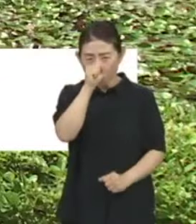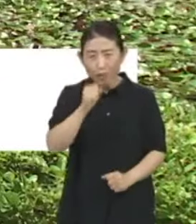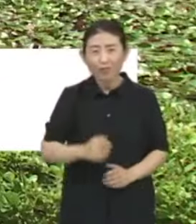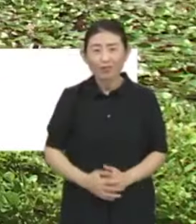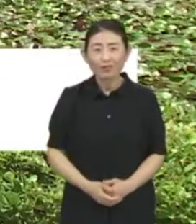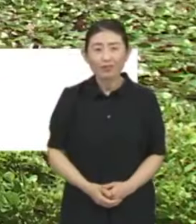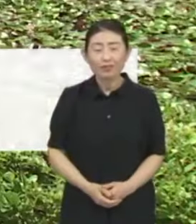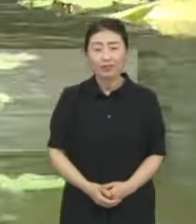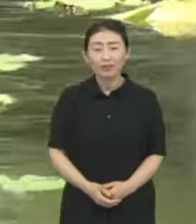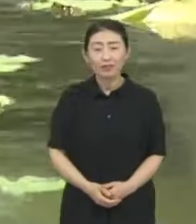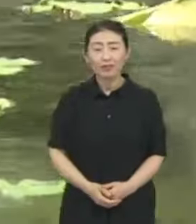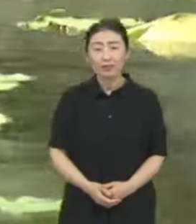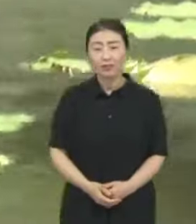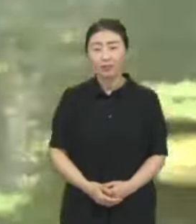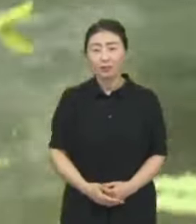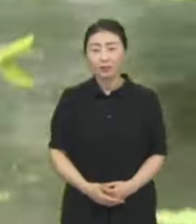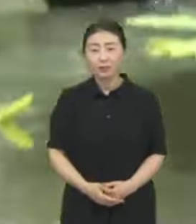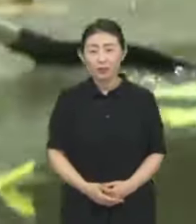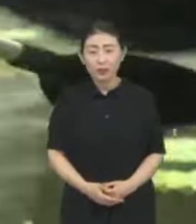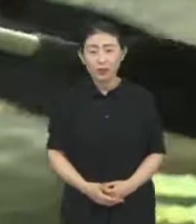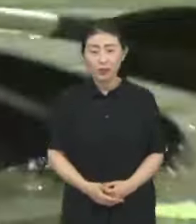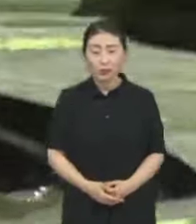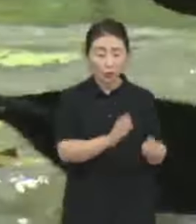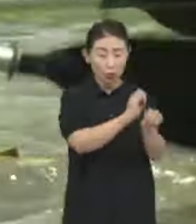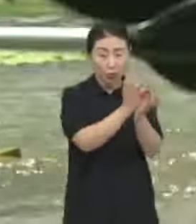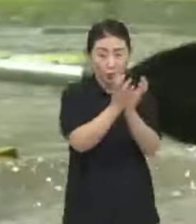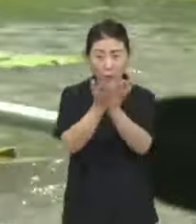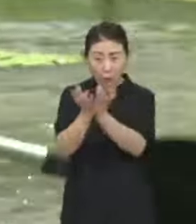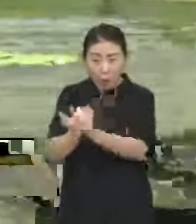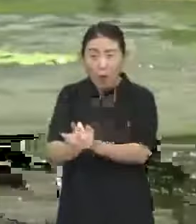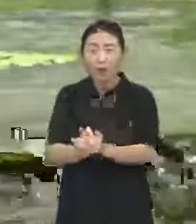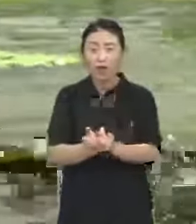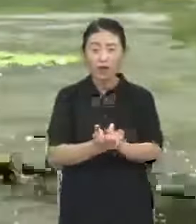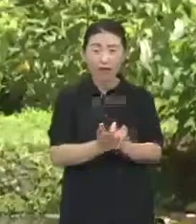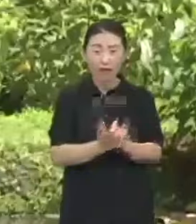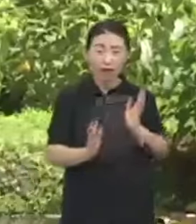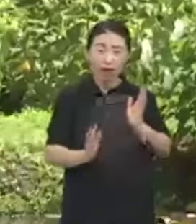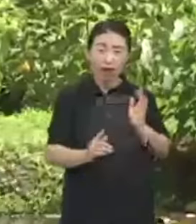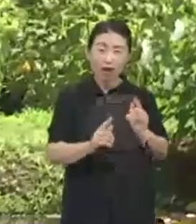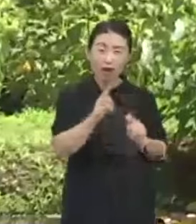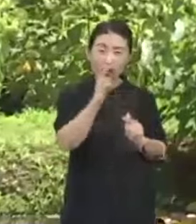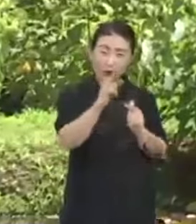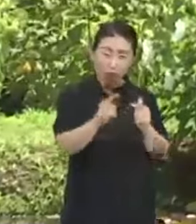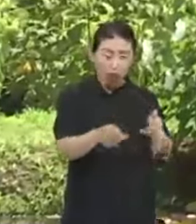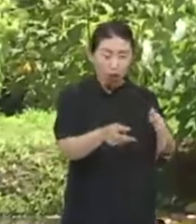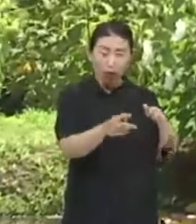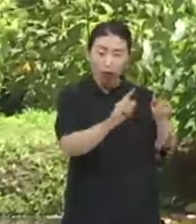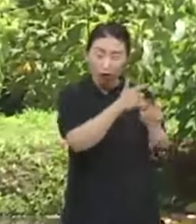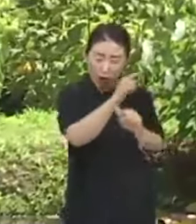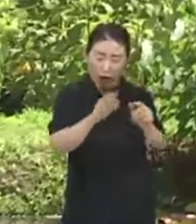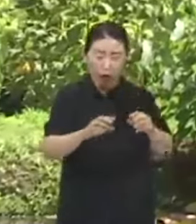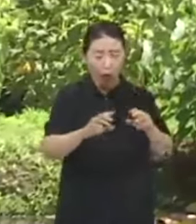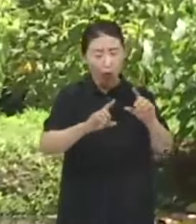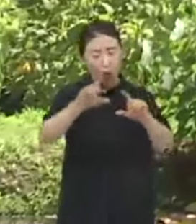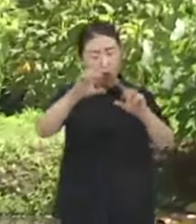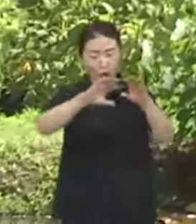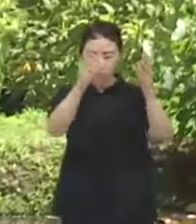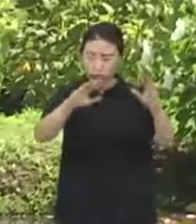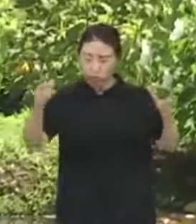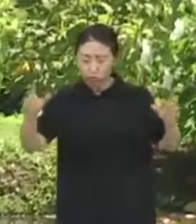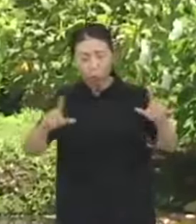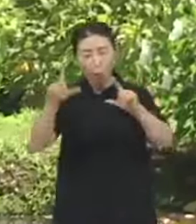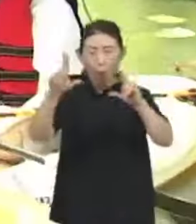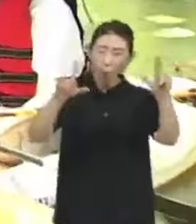갈 것 같습니다. 연꽃을 배경으로 군데군데 세워진 조형물들도 이채로운 색조로 관광객들을 맞고